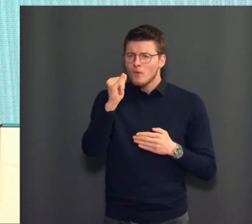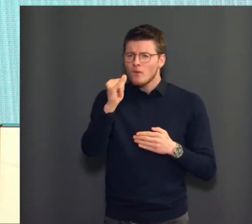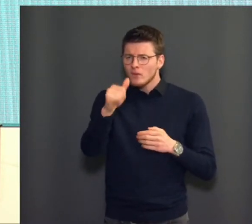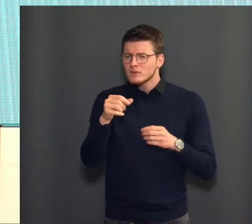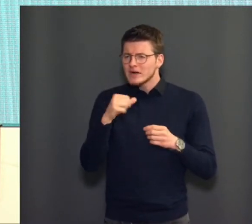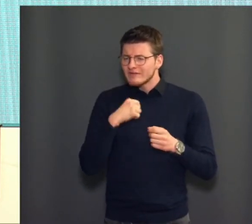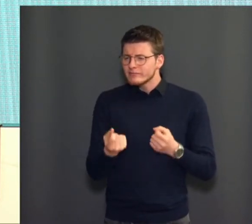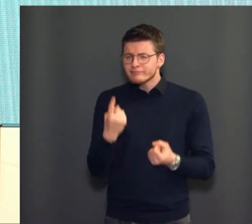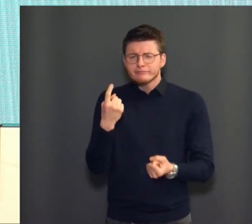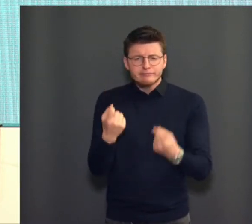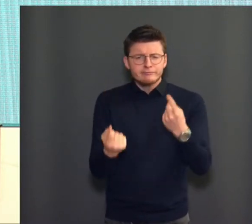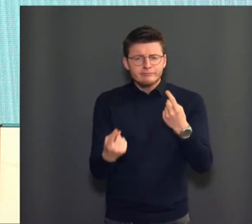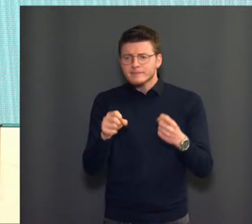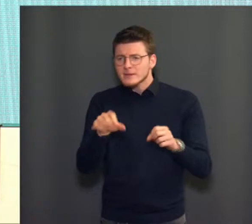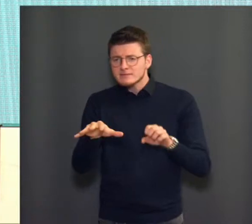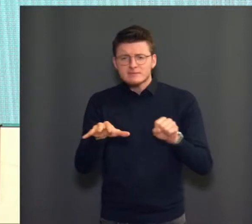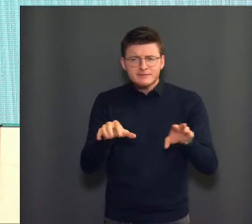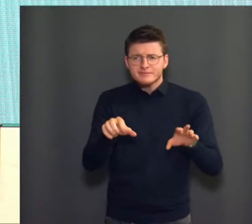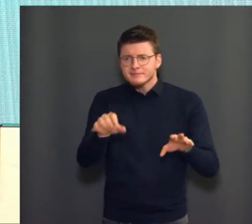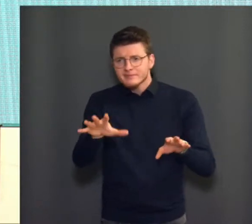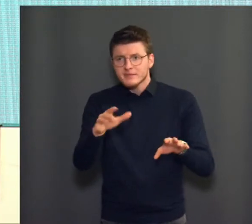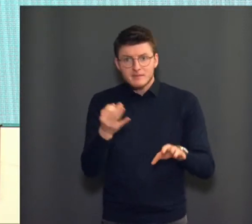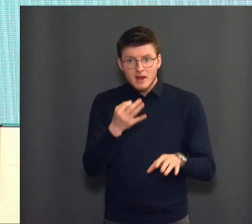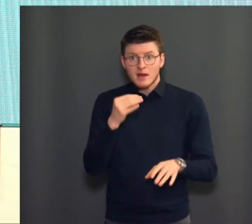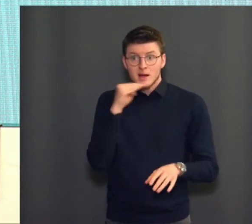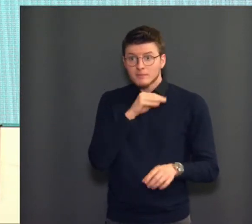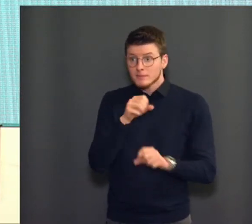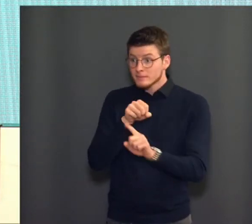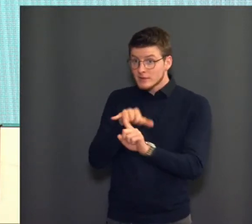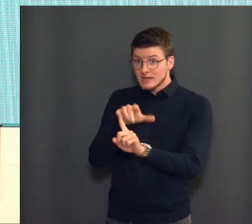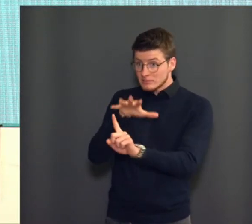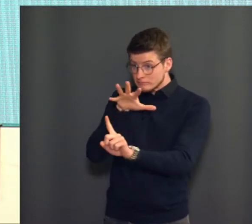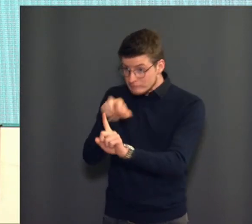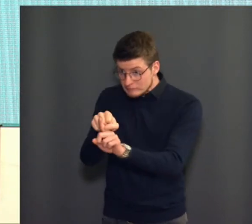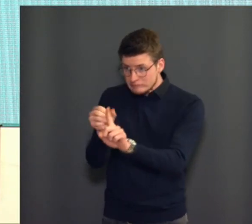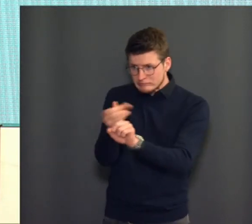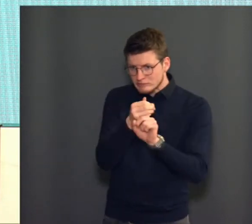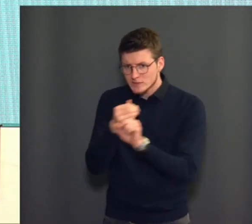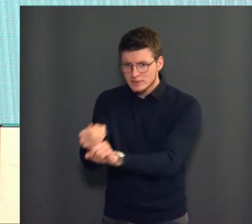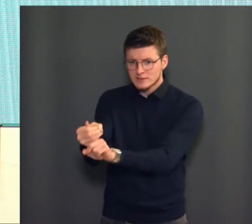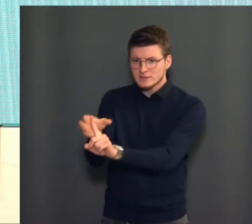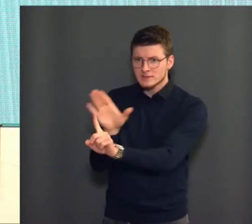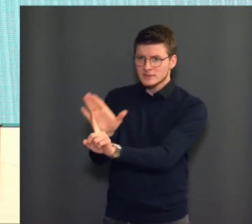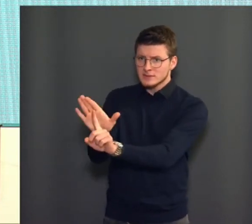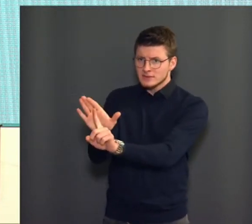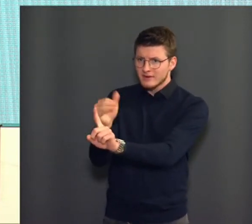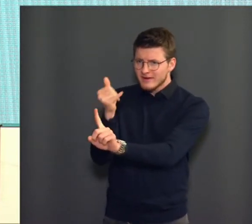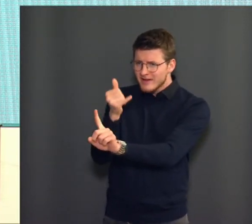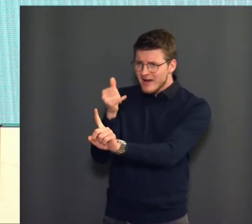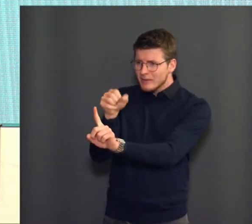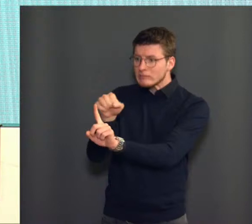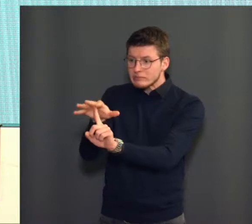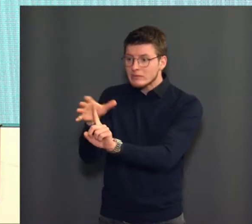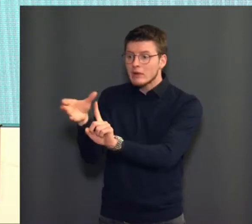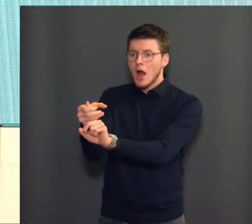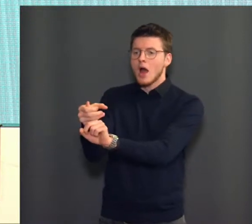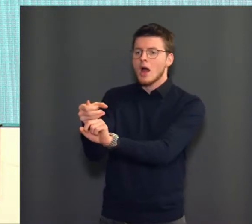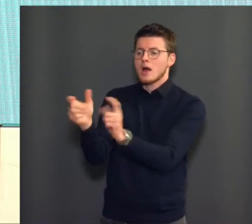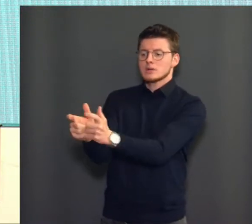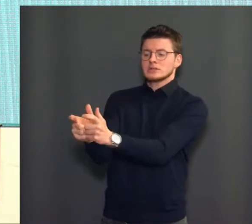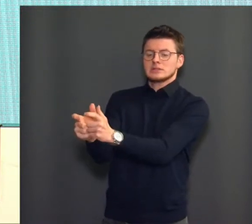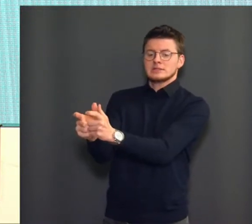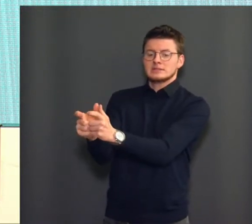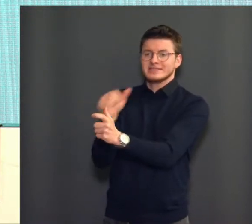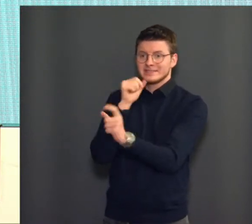snel op te sporen en te isoleren om zodoende clusterbesmettingen snel de kiem in te smoren. Als je positief